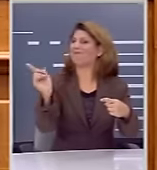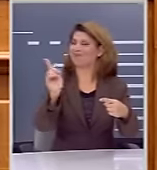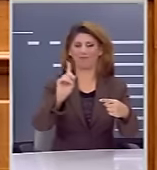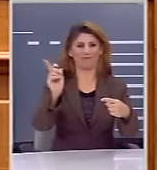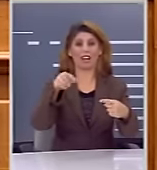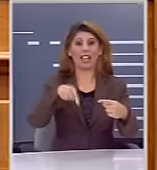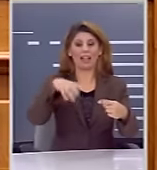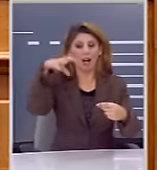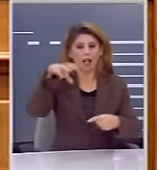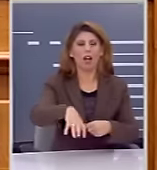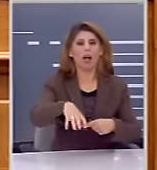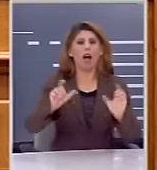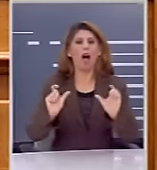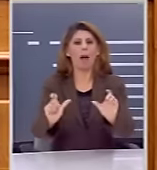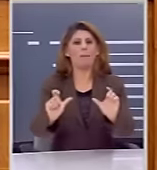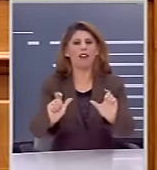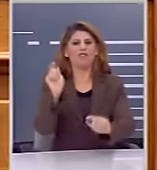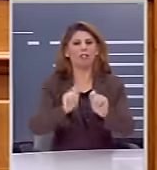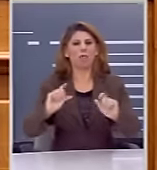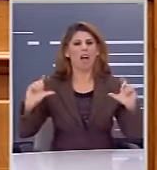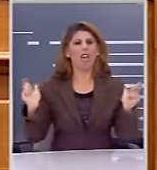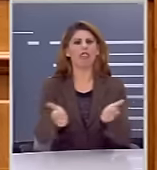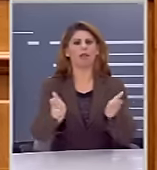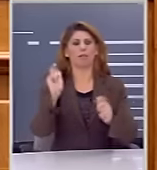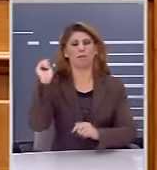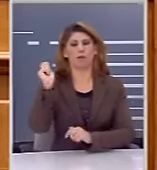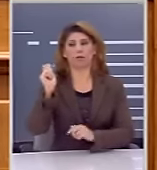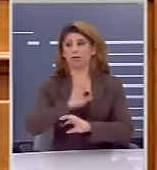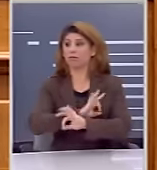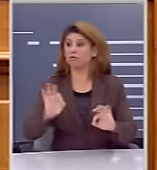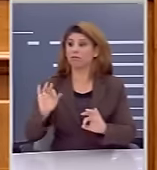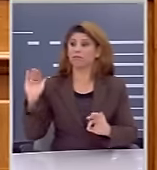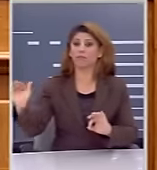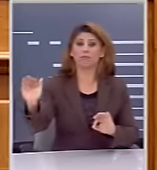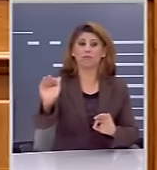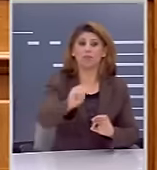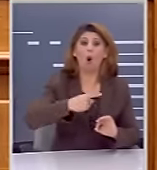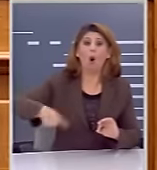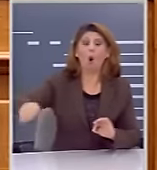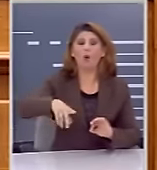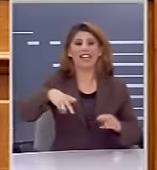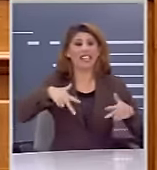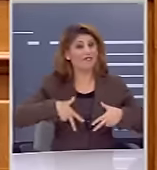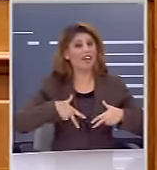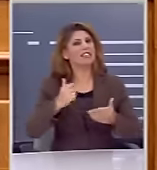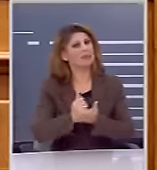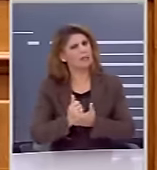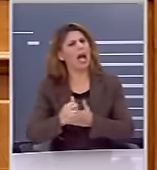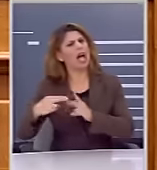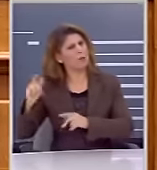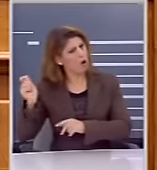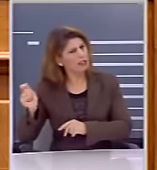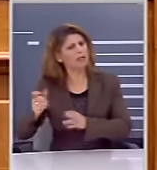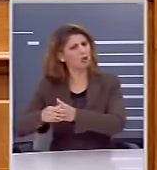αντικείμενο χάραξης μιας εθνικής πολιτικής. Και σας διαβεβαιώ όλους, και την κυβέρνηση και τα κυβερνώντα κόμματα, αλλά και την